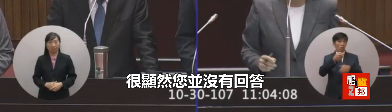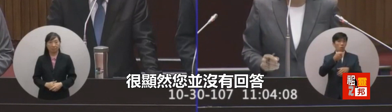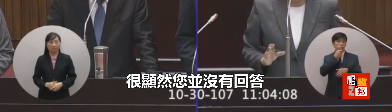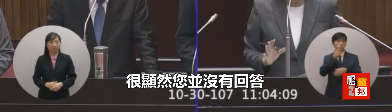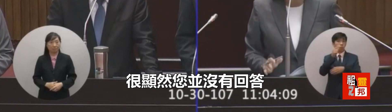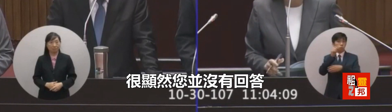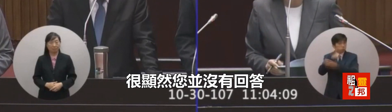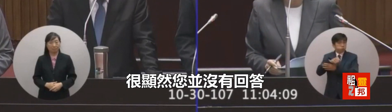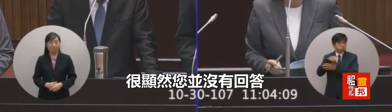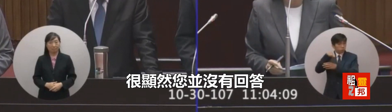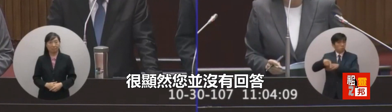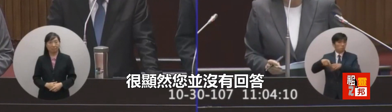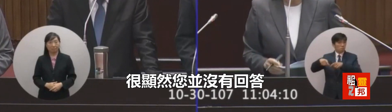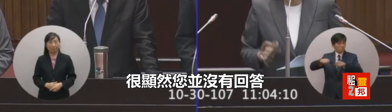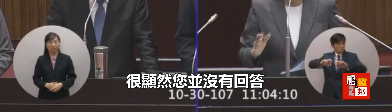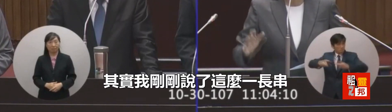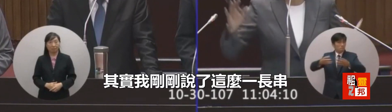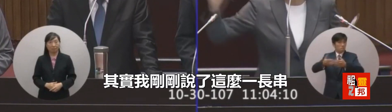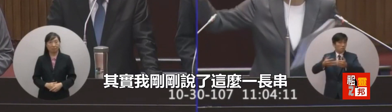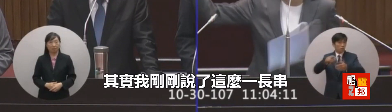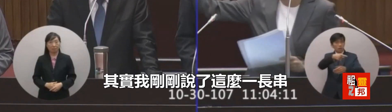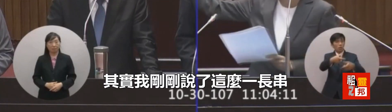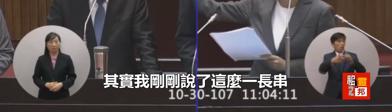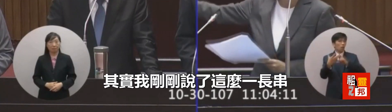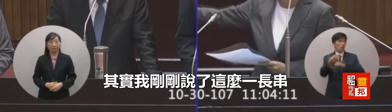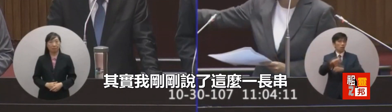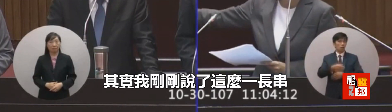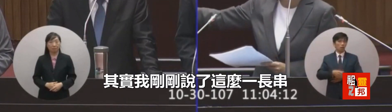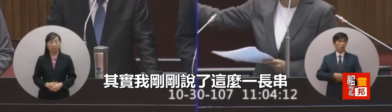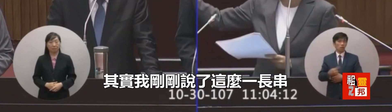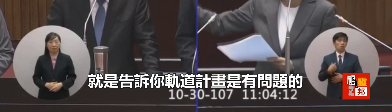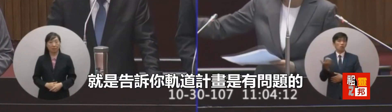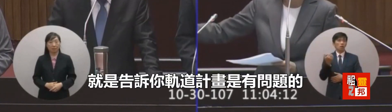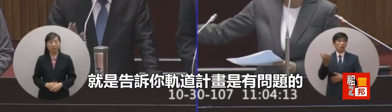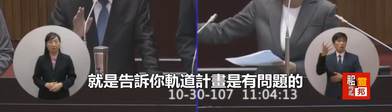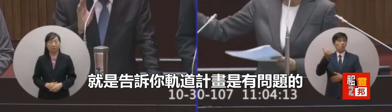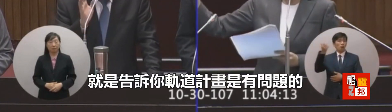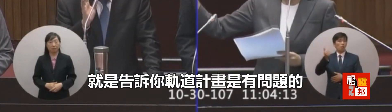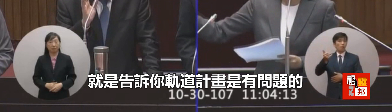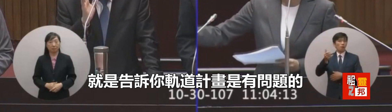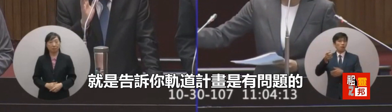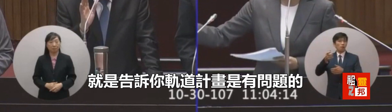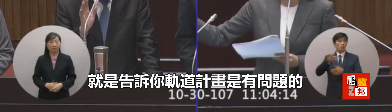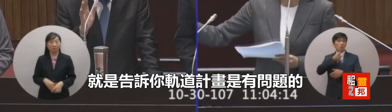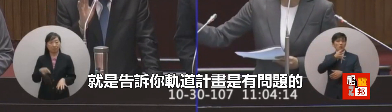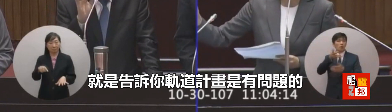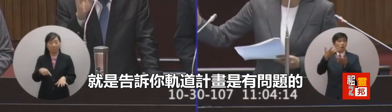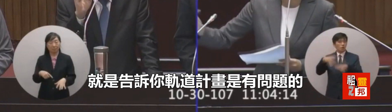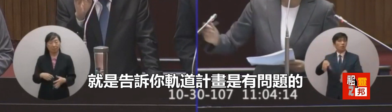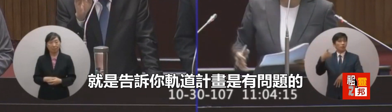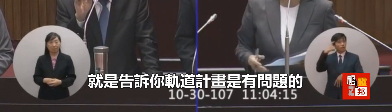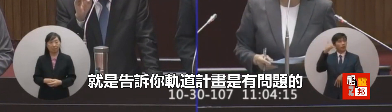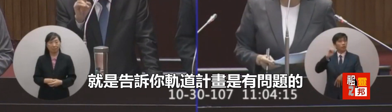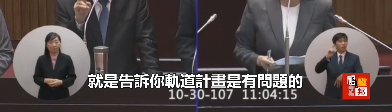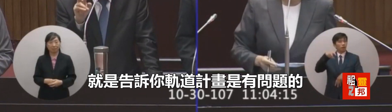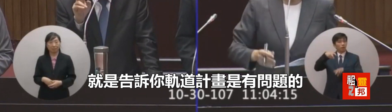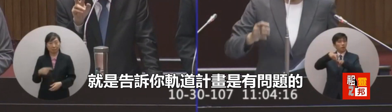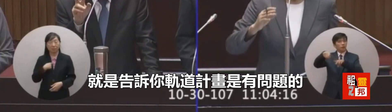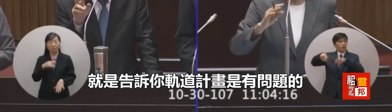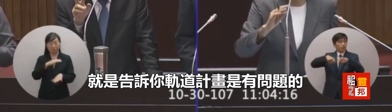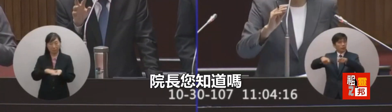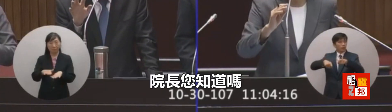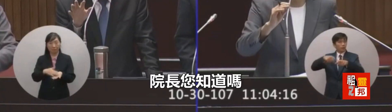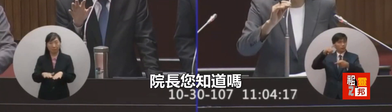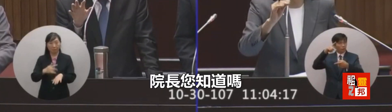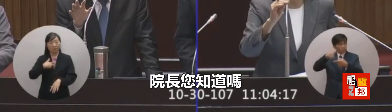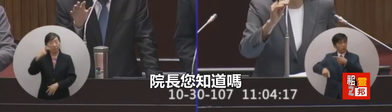整，很显然您并没有回答。其实我刚刚说了这么一长串，就是告诉你、 这个 轨道计划是有问题的。 我们会